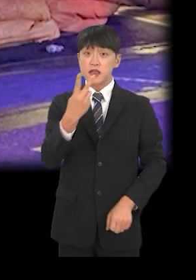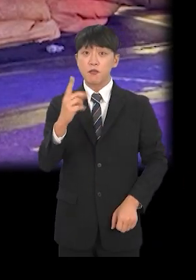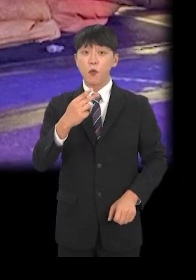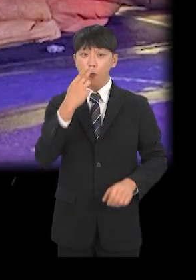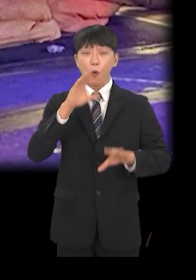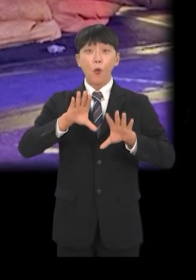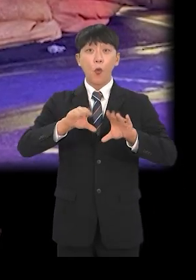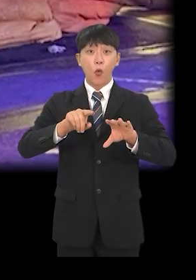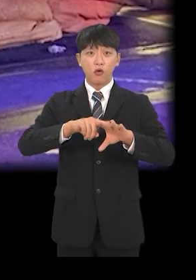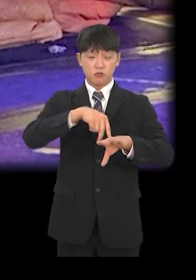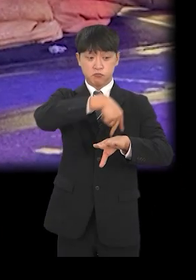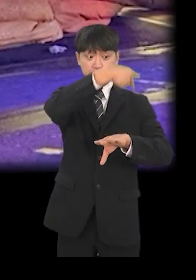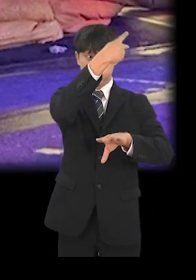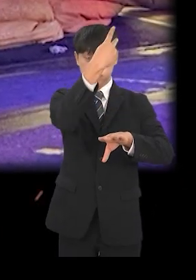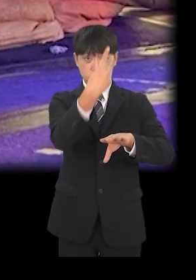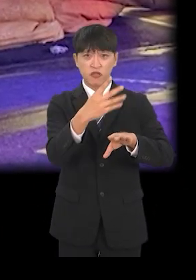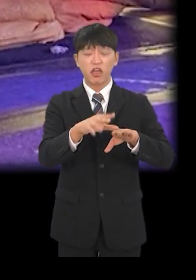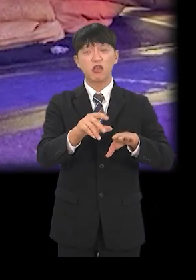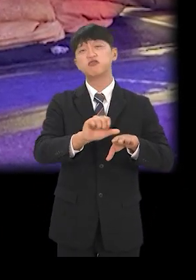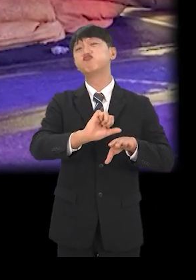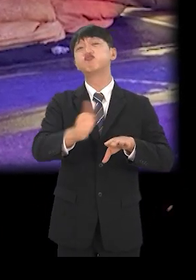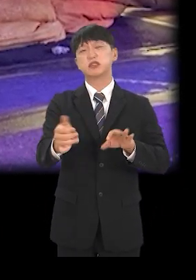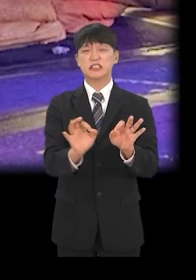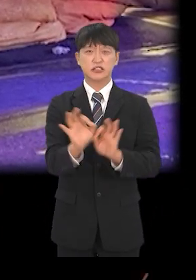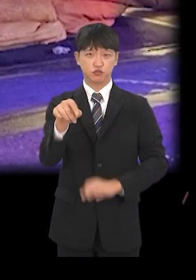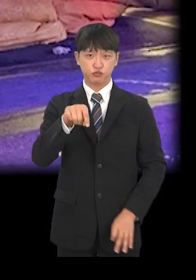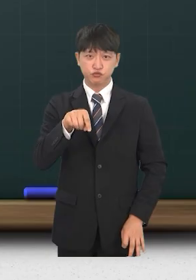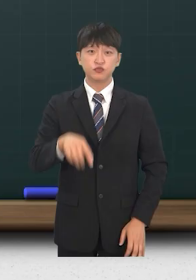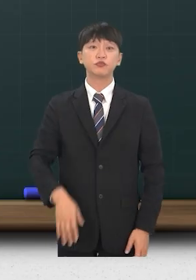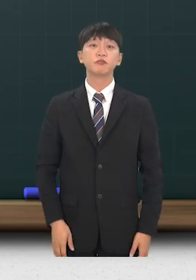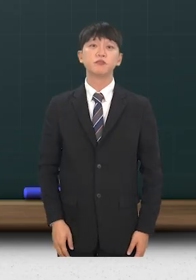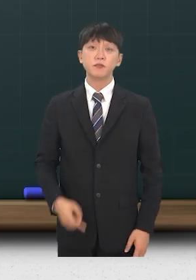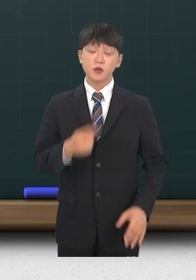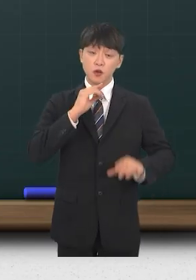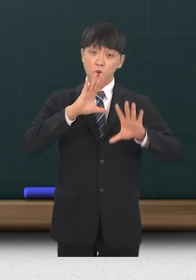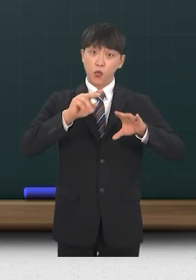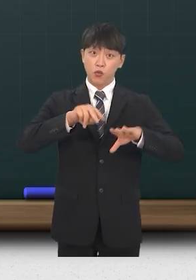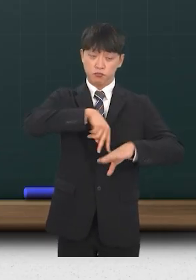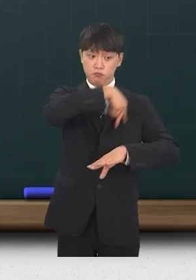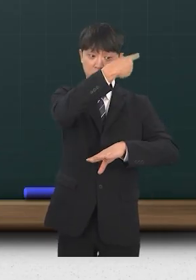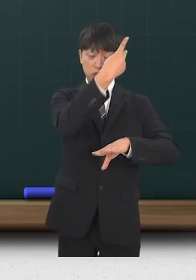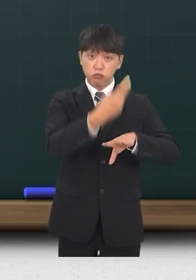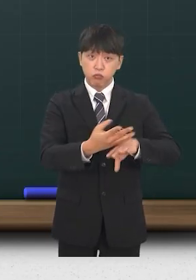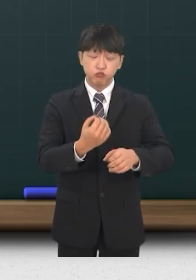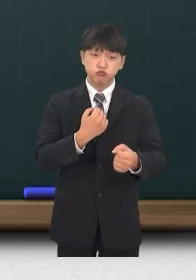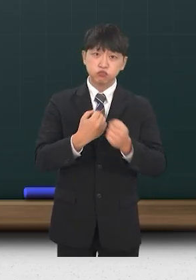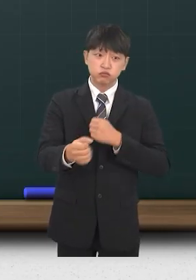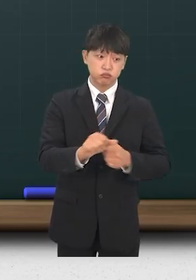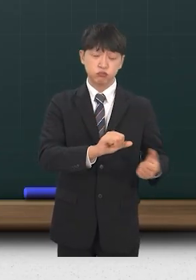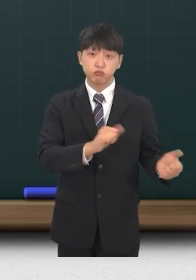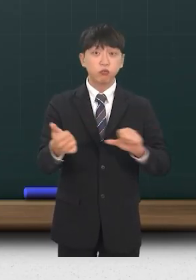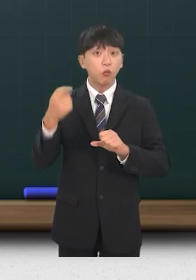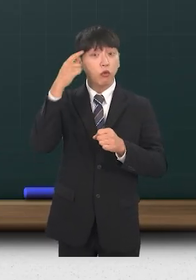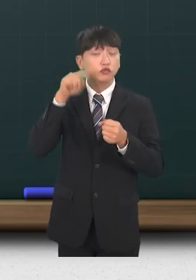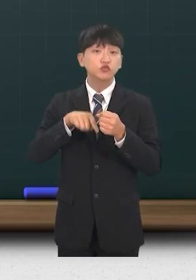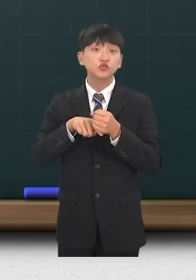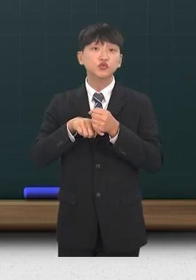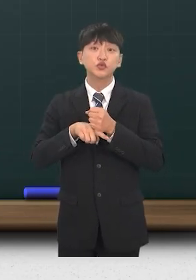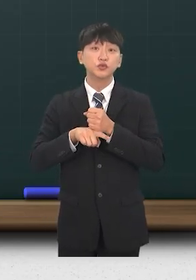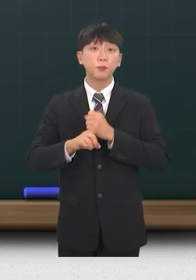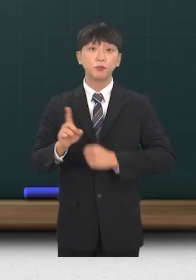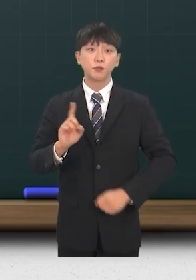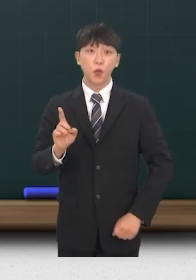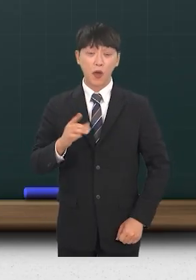에어매트로 뛰어내리는 과정에서 다쳐 숨진 것으로 파악됐는데요. 에어매트로 뛰어내렸음에도 사상자가 발생한 이유는